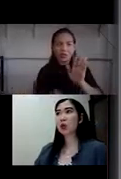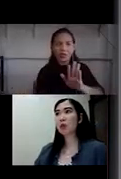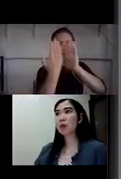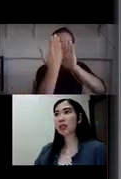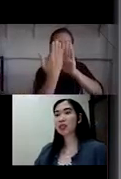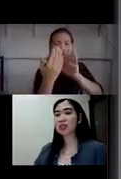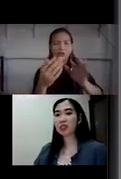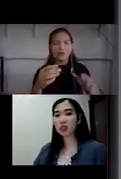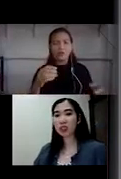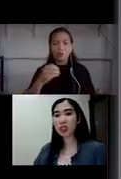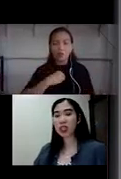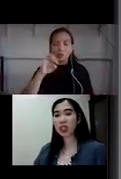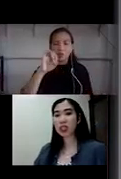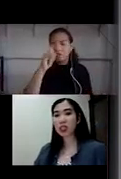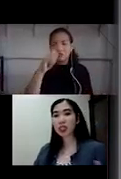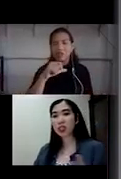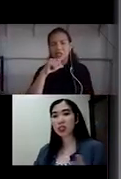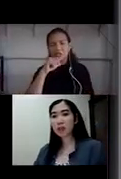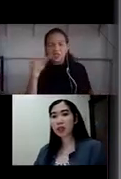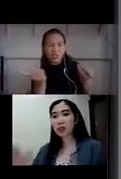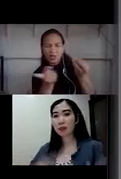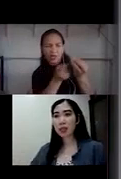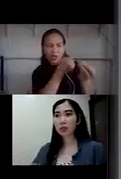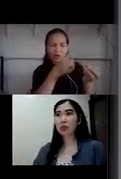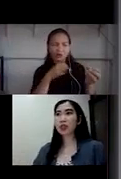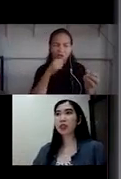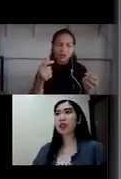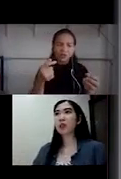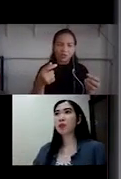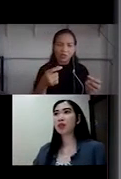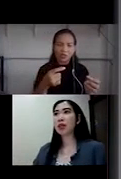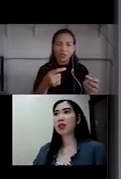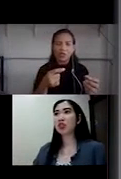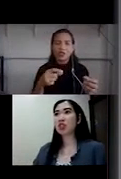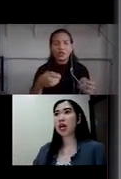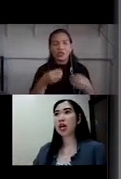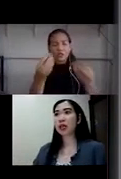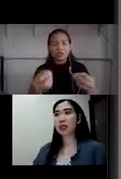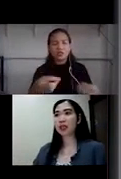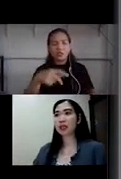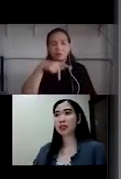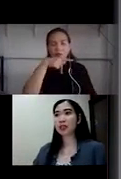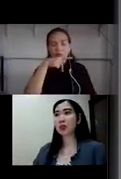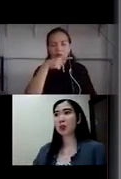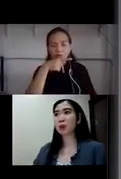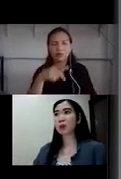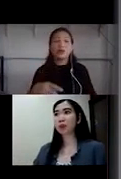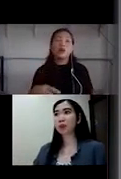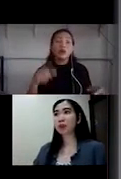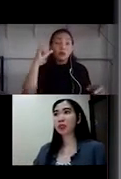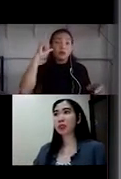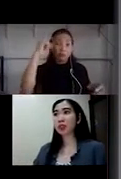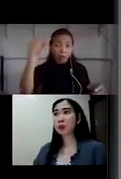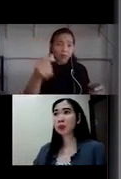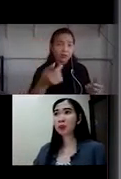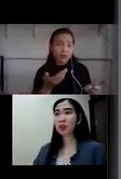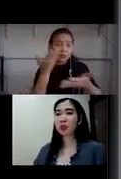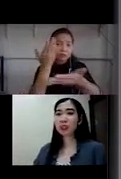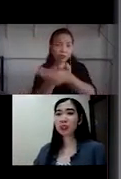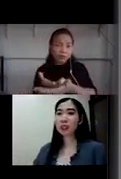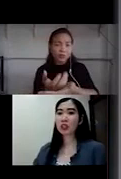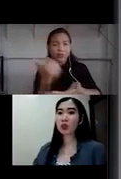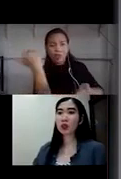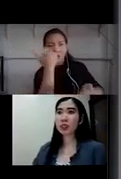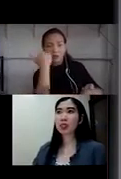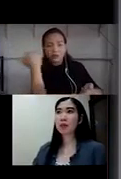hindi ako umalis, hindi ako naglagay ng email and password, napuntahan ko siya agad. So, yun po